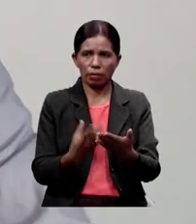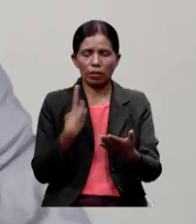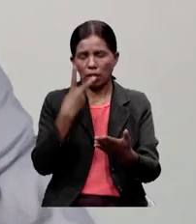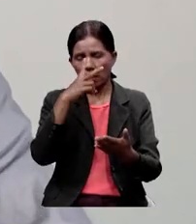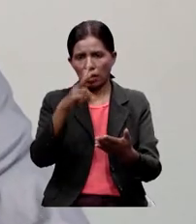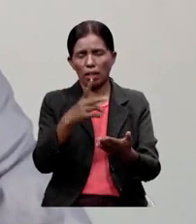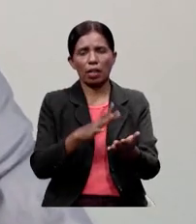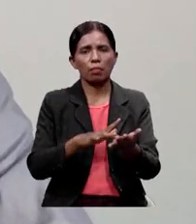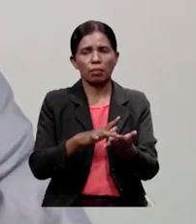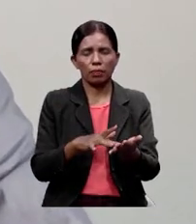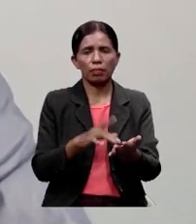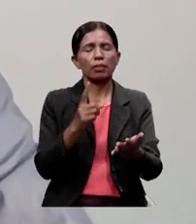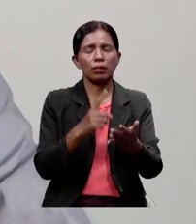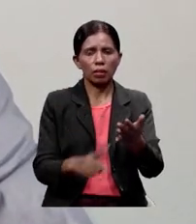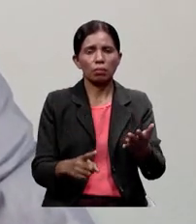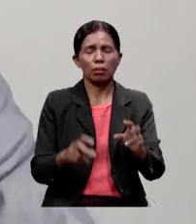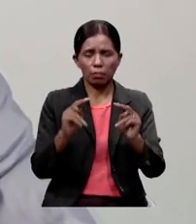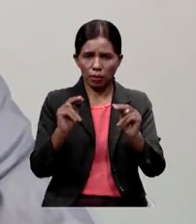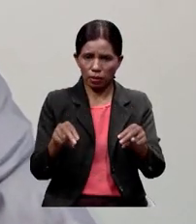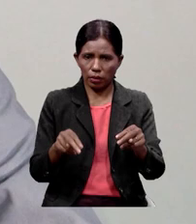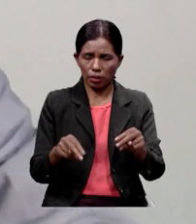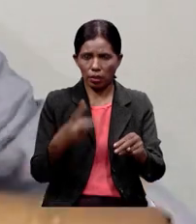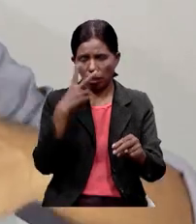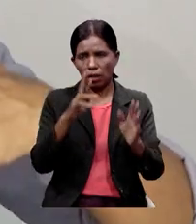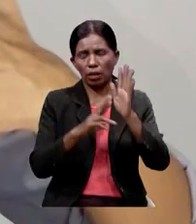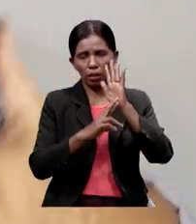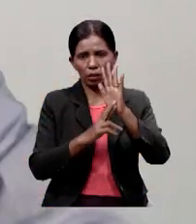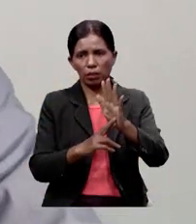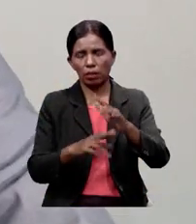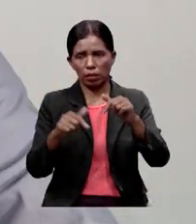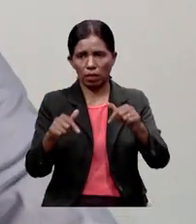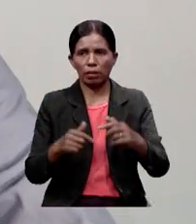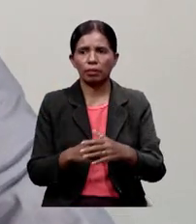item itare bayar relator sir ne bema kene dala ruma